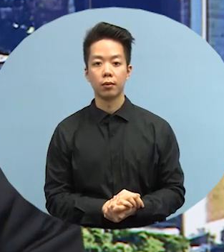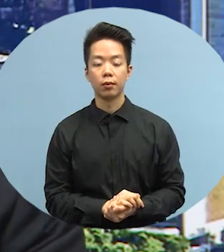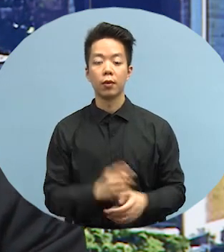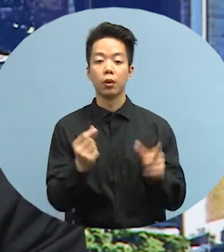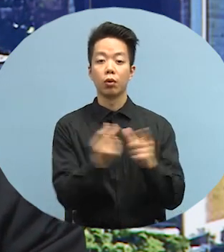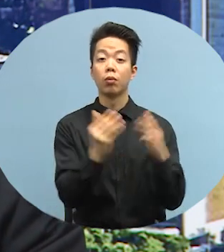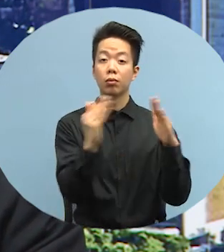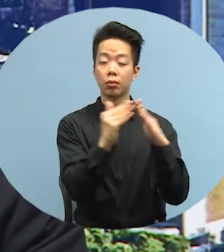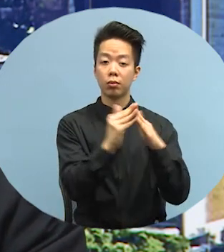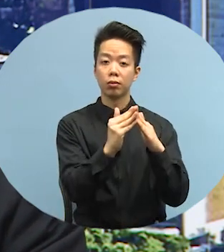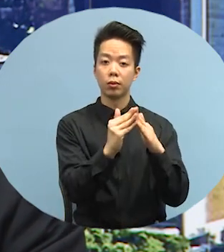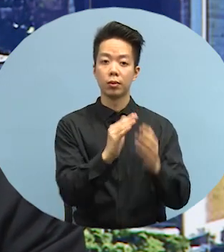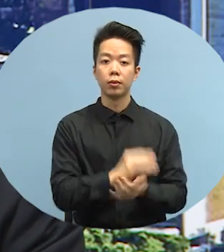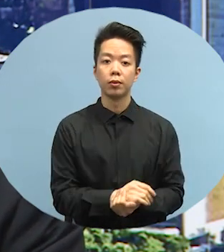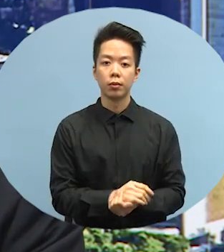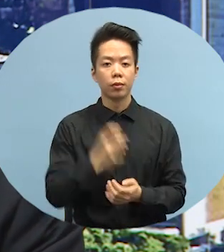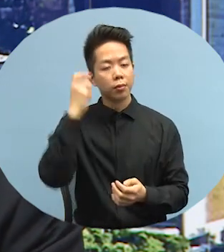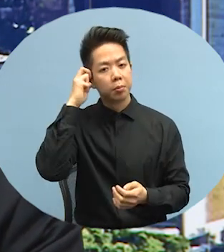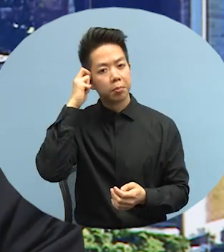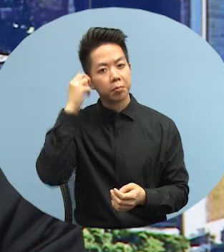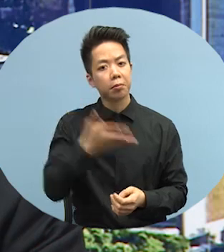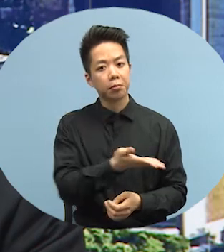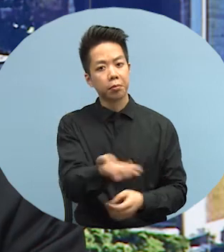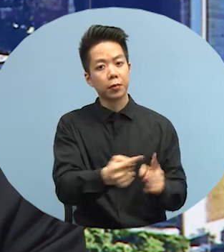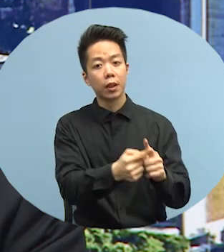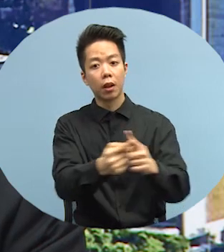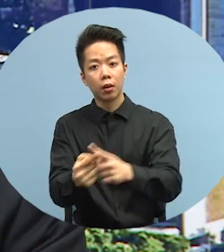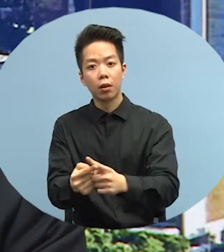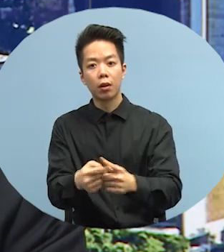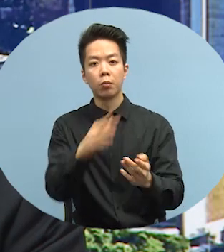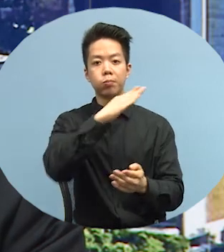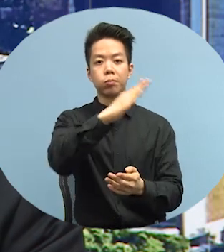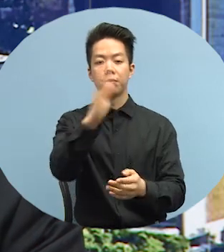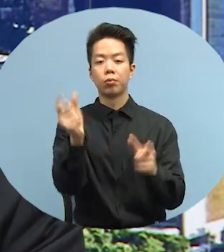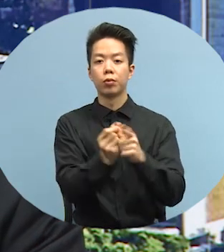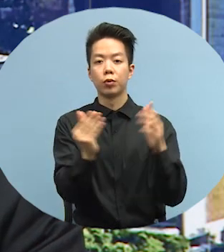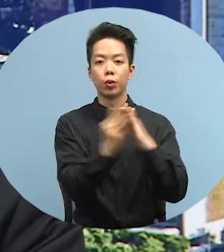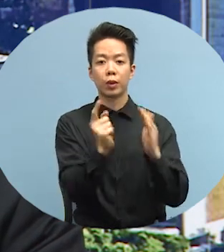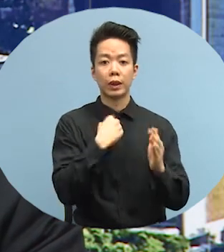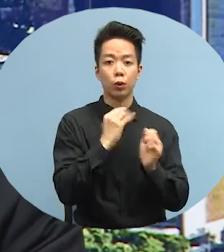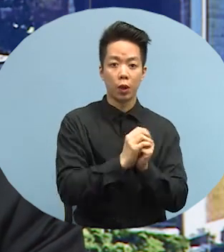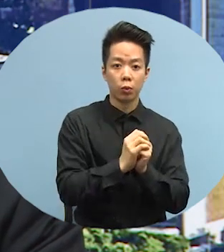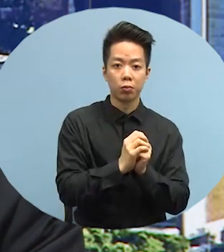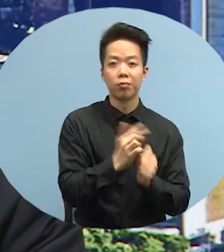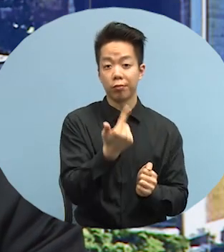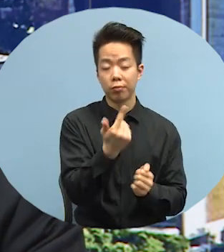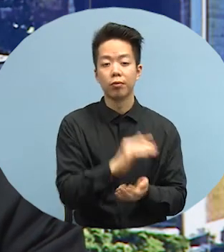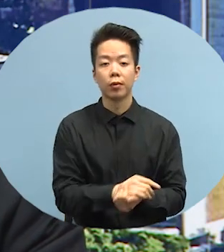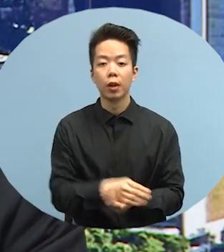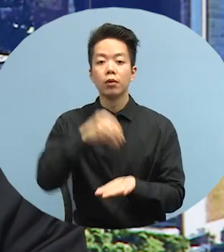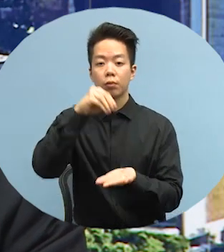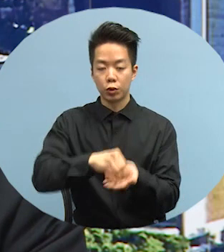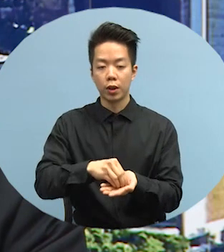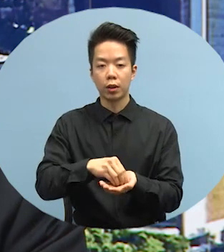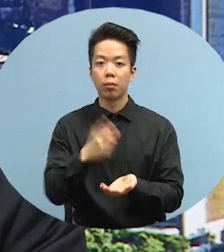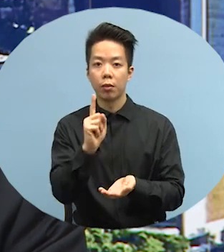就公營房屋供應，考慮到市民對各類公營房屋嘅需求，我哋決定將